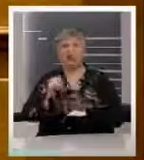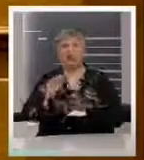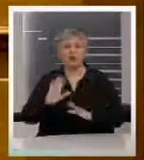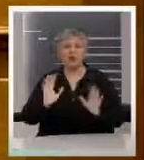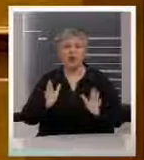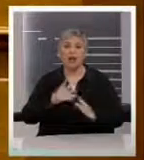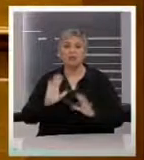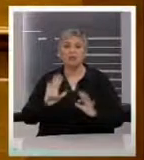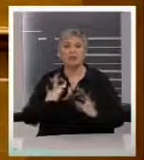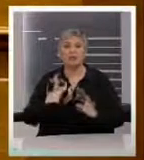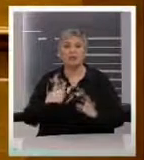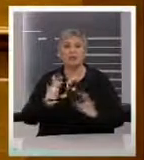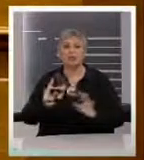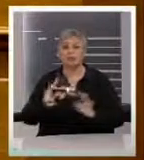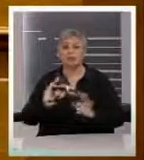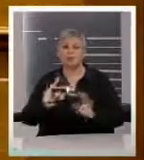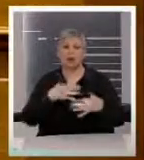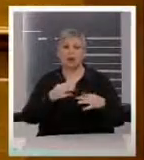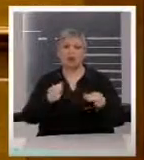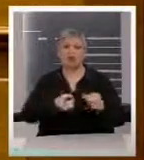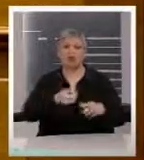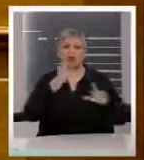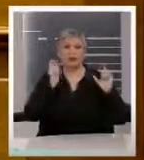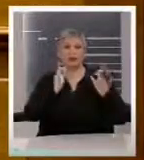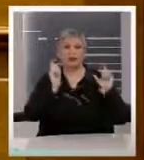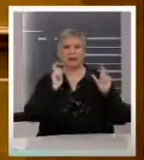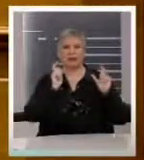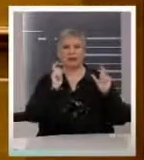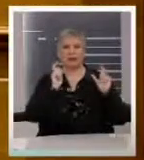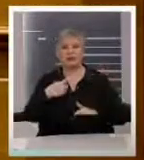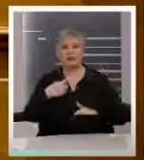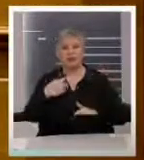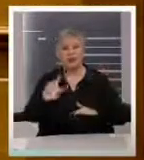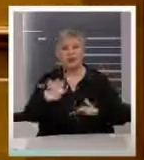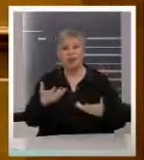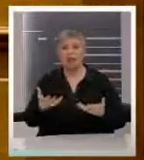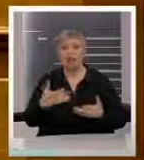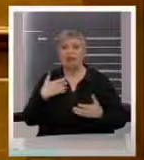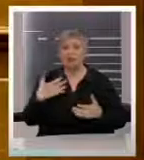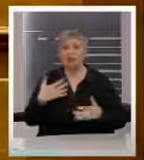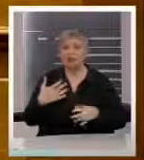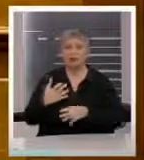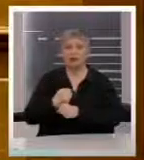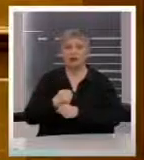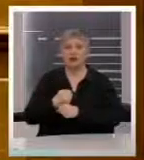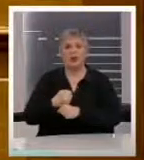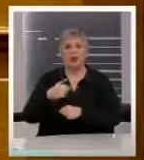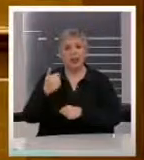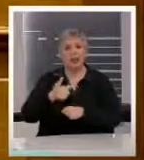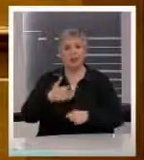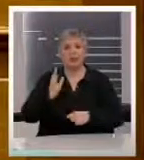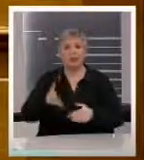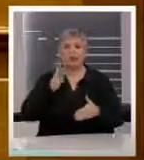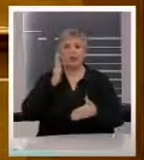λεγόμενα του κ. Κικίλια, θα σας δώσω ενδεικτικά κάποια στοιχεία που καταδεικνύουν πώς με τα μισά λεφτά επιτυχάνει στα μέγιστα αποτελέσματα.